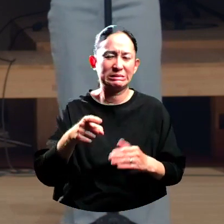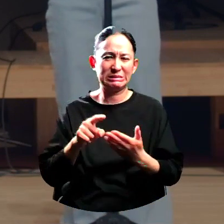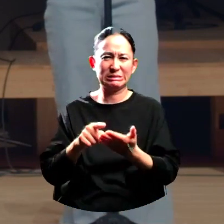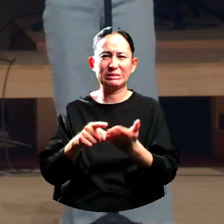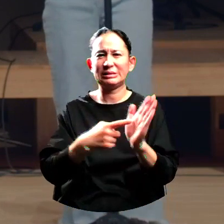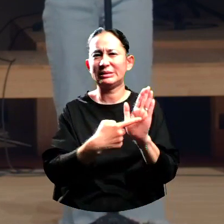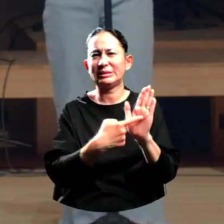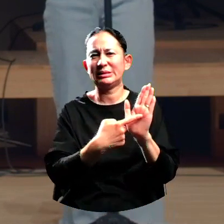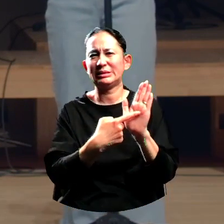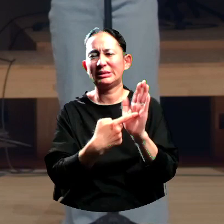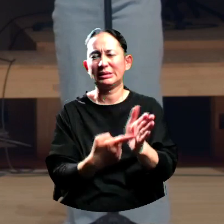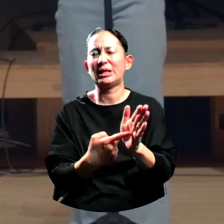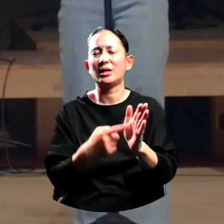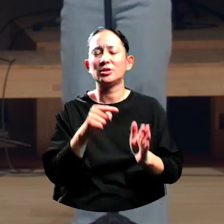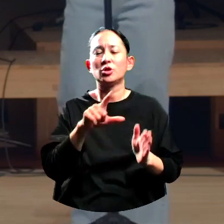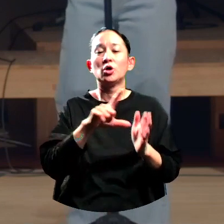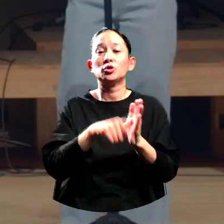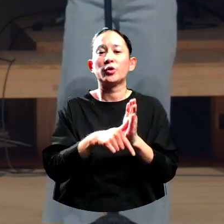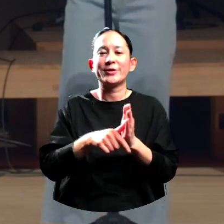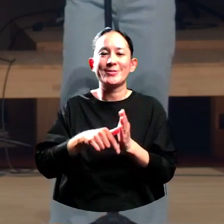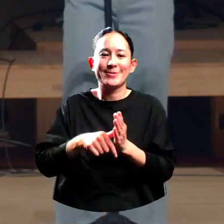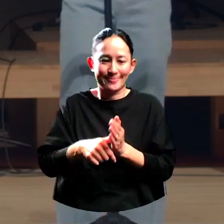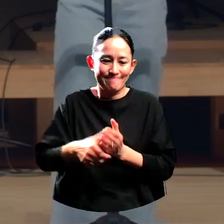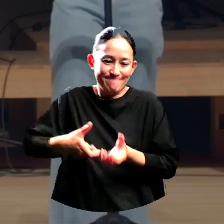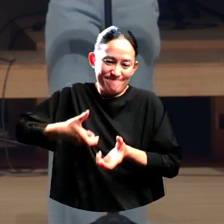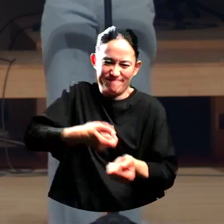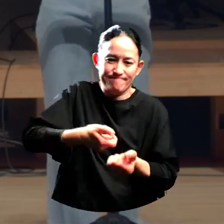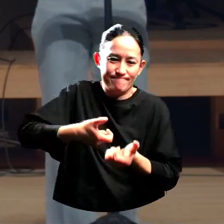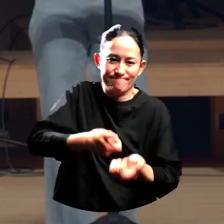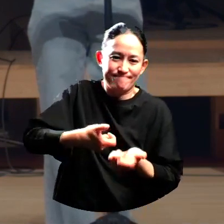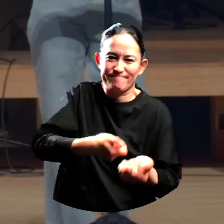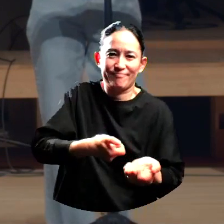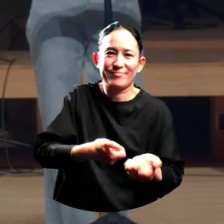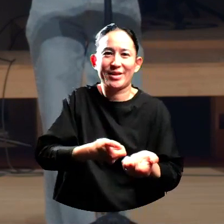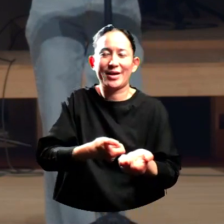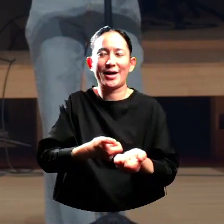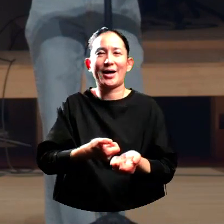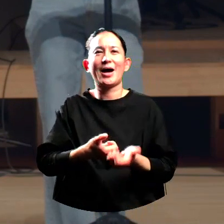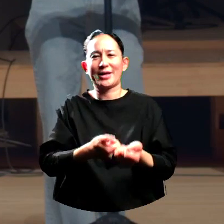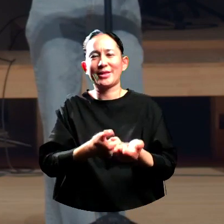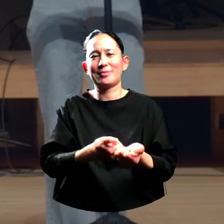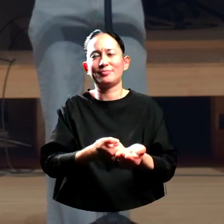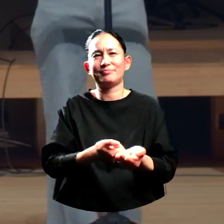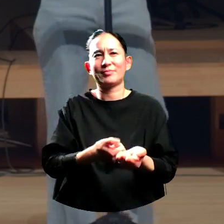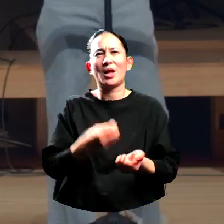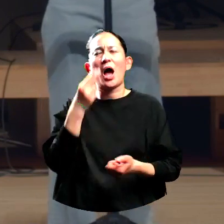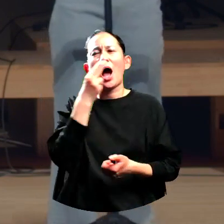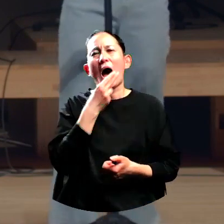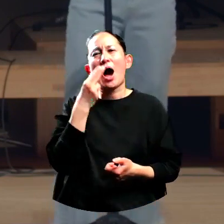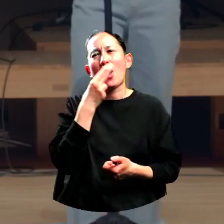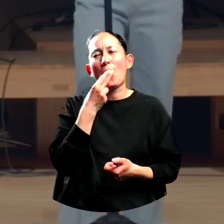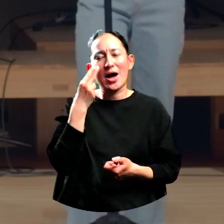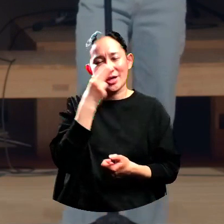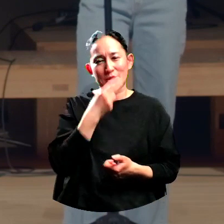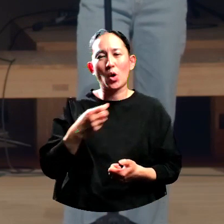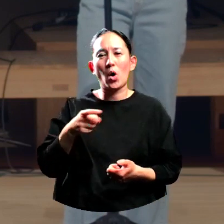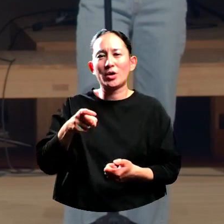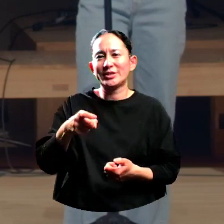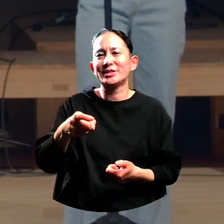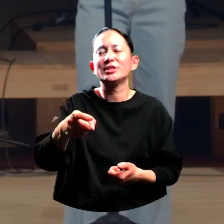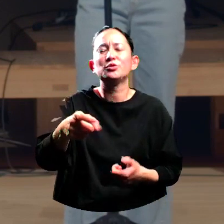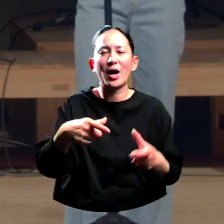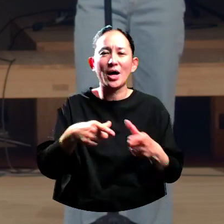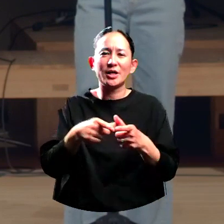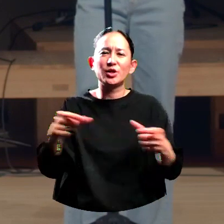ましたと言わんばかりに洗剤をかけます。 I thought this is my moment and I poured some soap on it. ハワイの G は日本のみたいに素晴らしっこくないんです。 You know, cockroaches